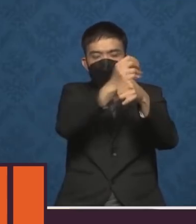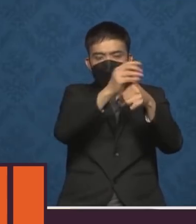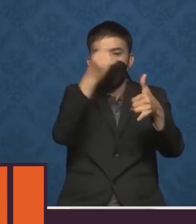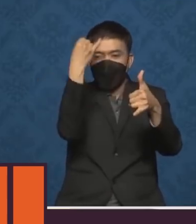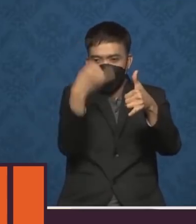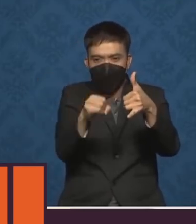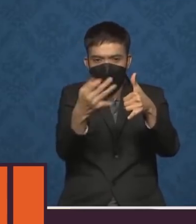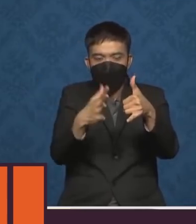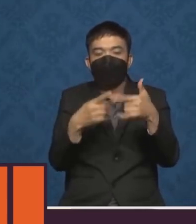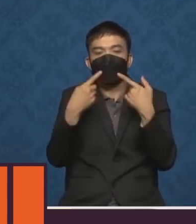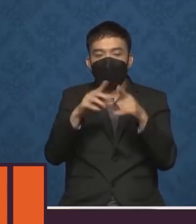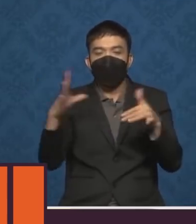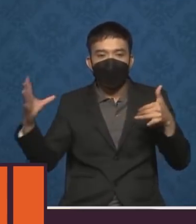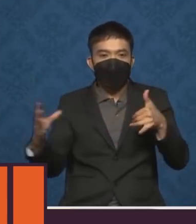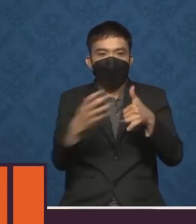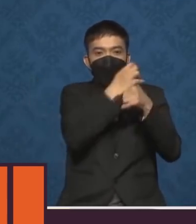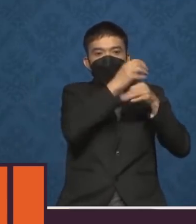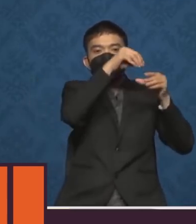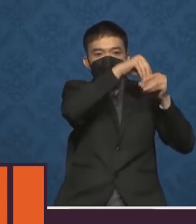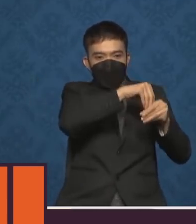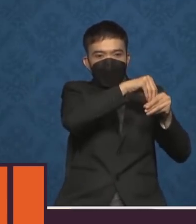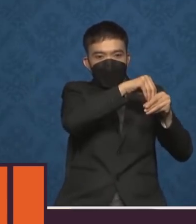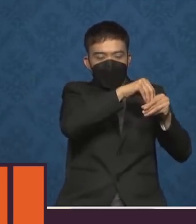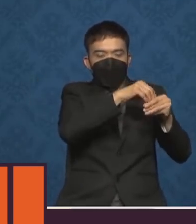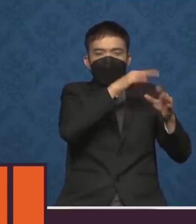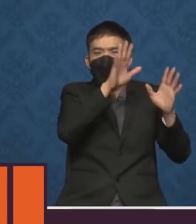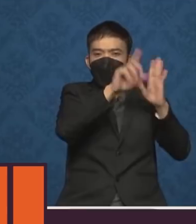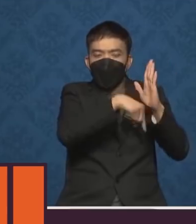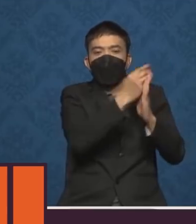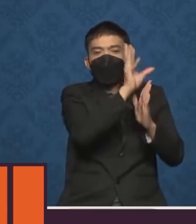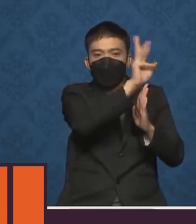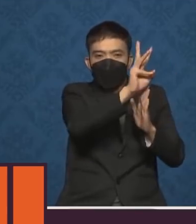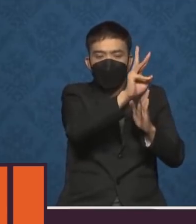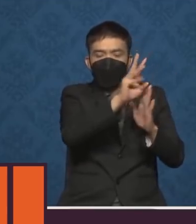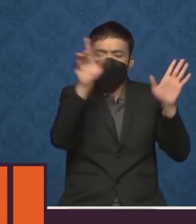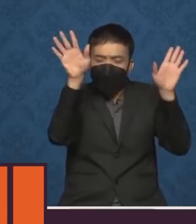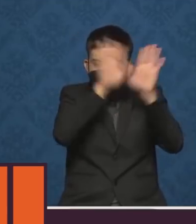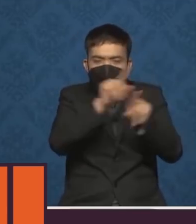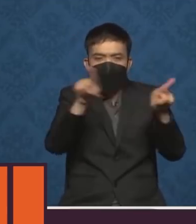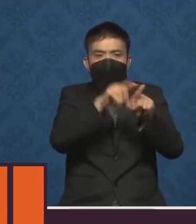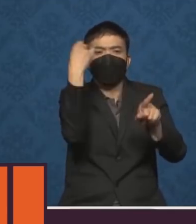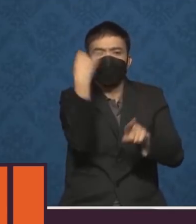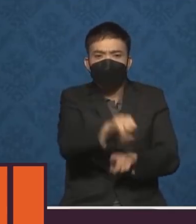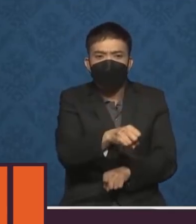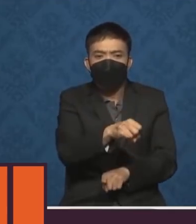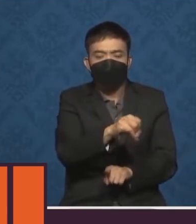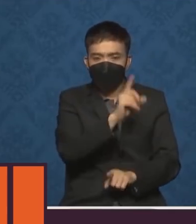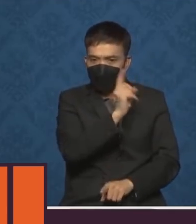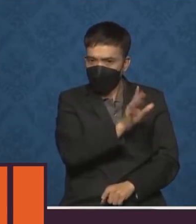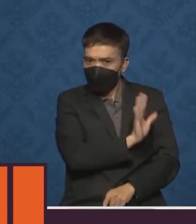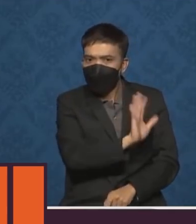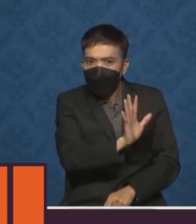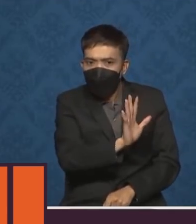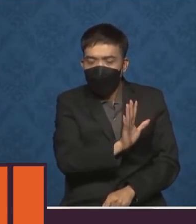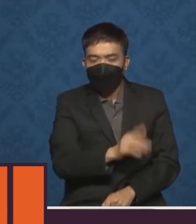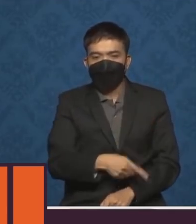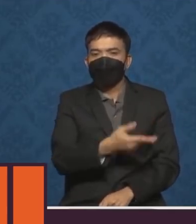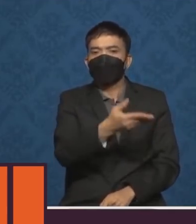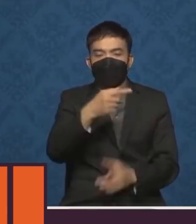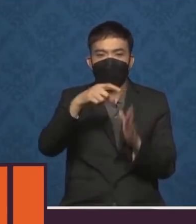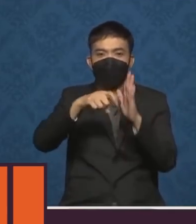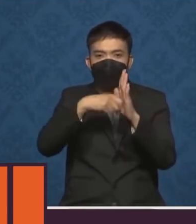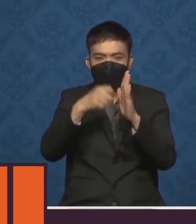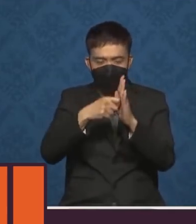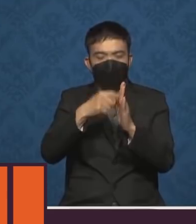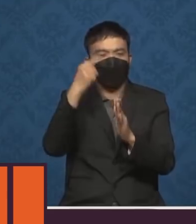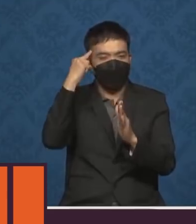ควบคุมตัวมากกว่า6ชั่วโมงราวกับเขาเป็นอาชญากรท่านประธานครับสิ่งเหล่านี้เองทำให้เราเห็นว่าคำสั่ง